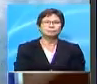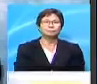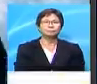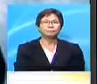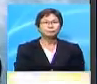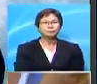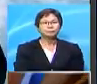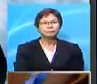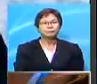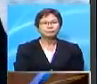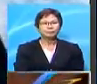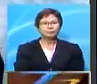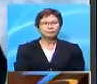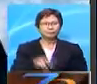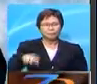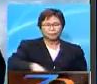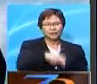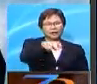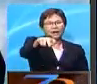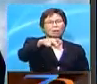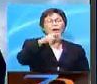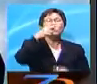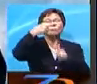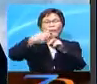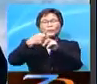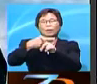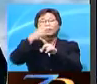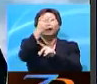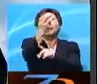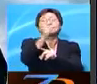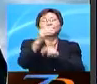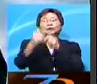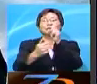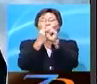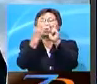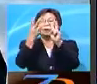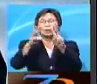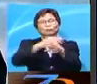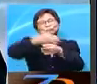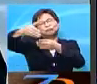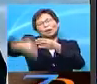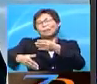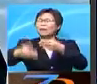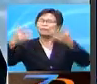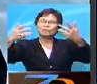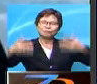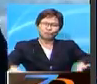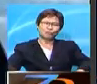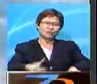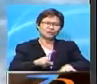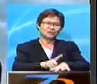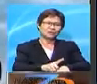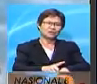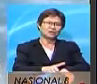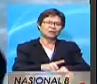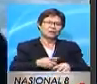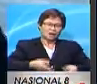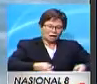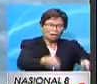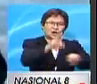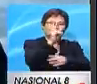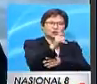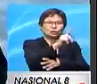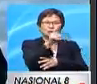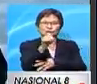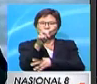itu jelajah Ramadan RTM 2016 telah menamatkan Siri penjelajahan di laluan kedua iaitu